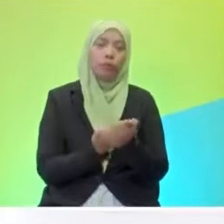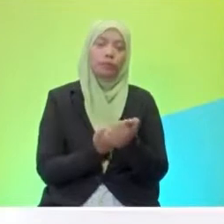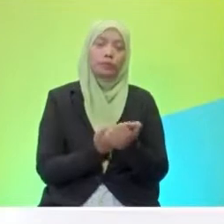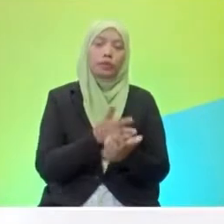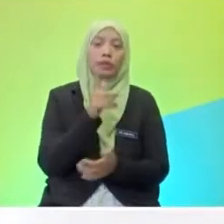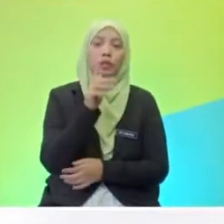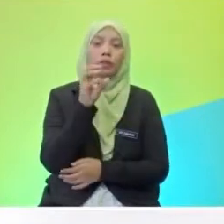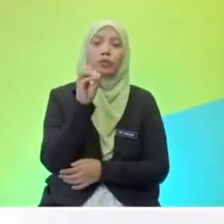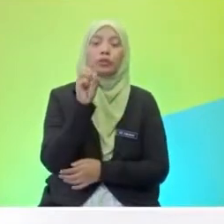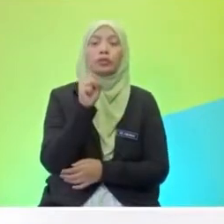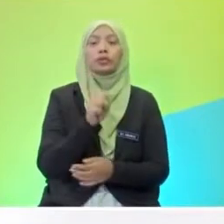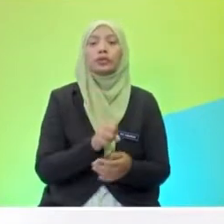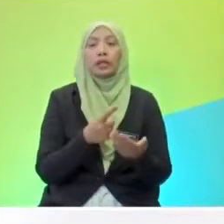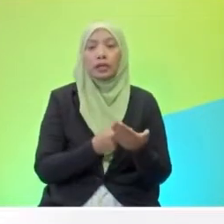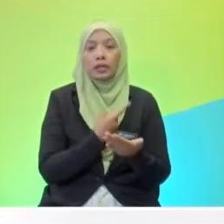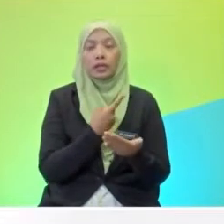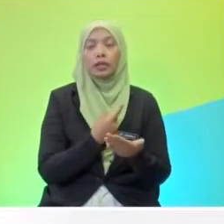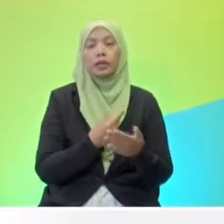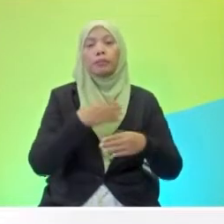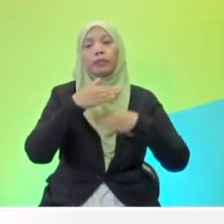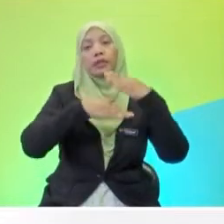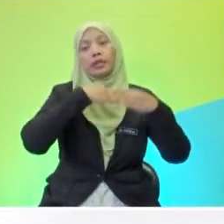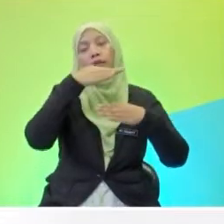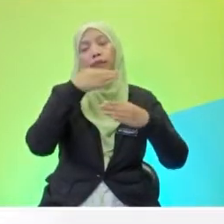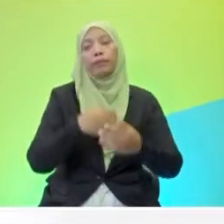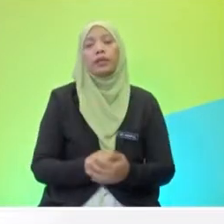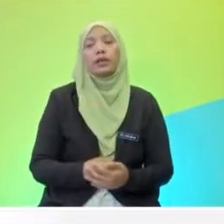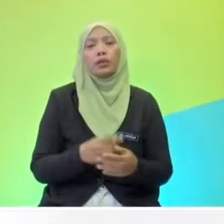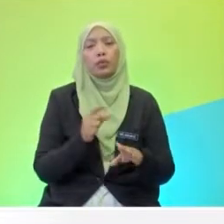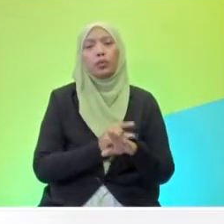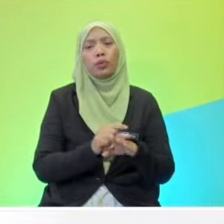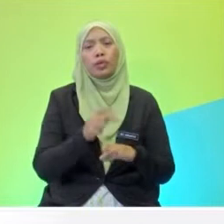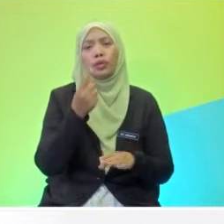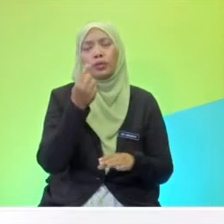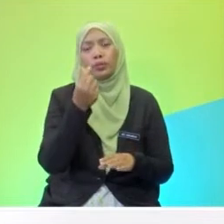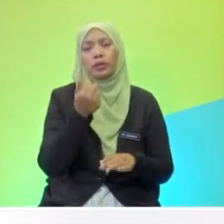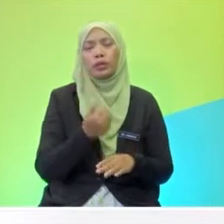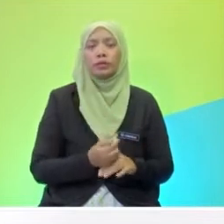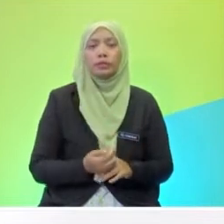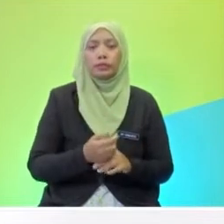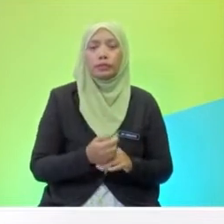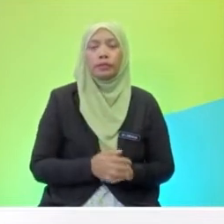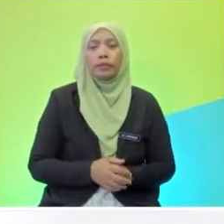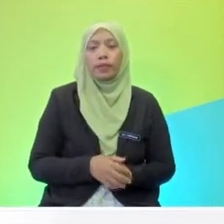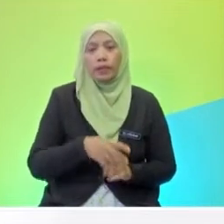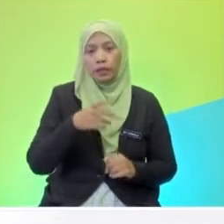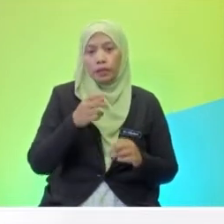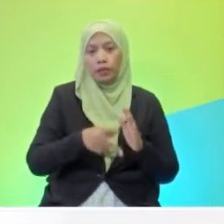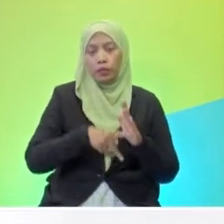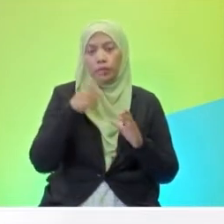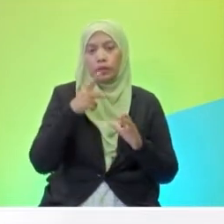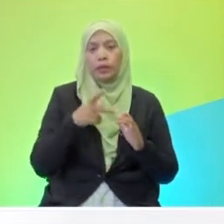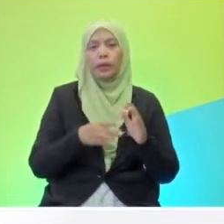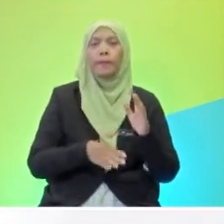akan meningkat ke situ maknanya kita banyaklah kita keluarkan membahas untuk